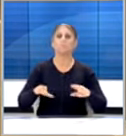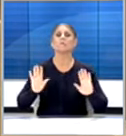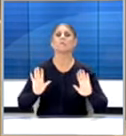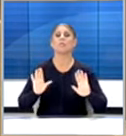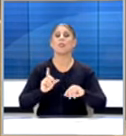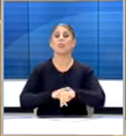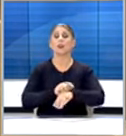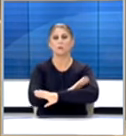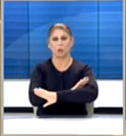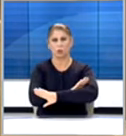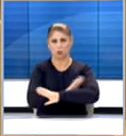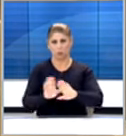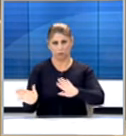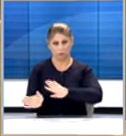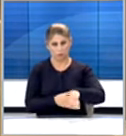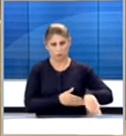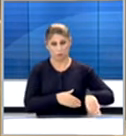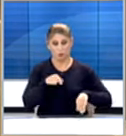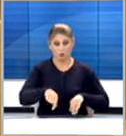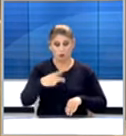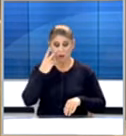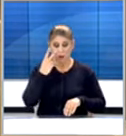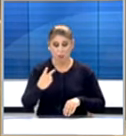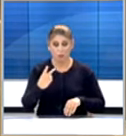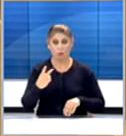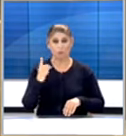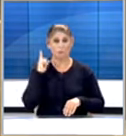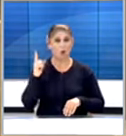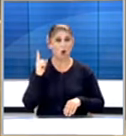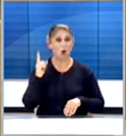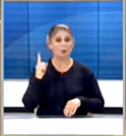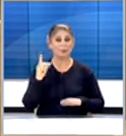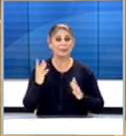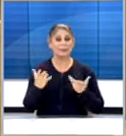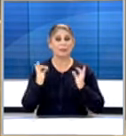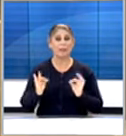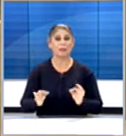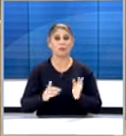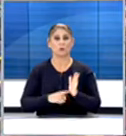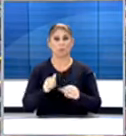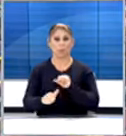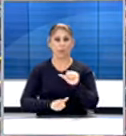αρκετό χρόνο. Ας δούμε λοιπόν πρώτα τι ακριβώς πρέπει να αλλάξει.